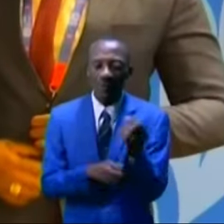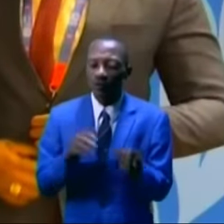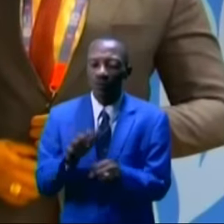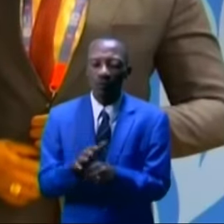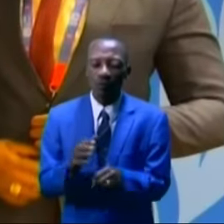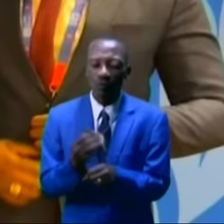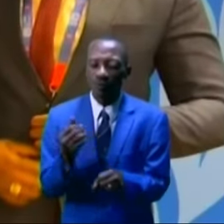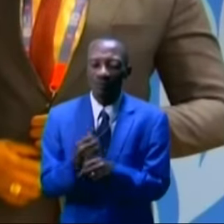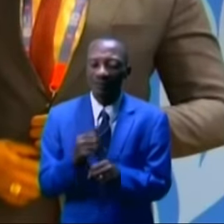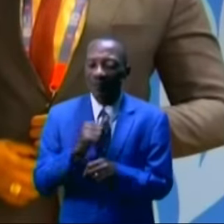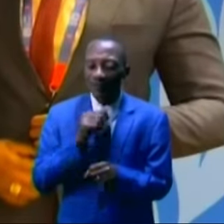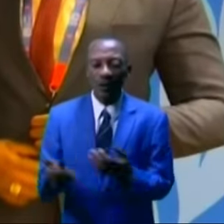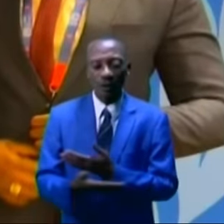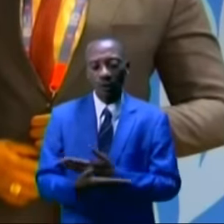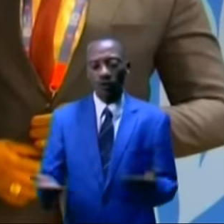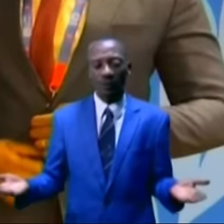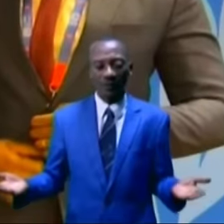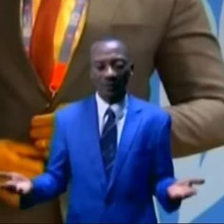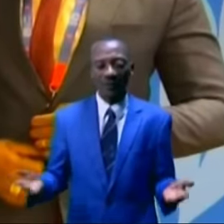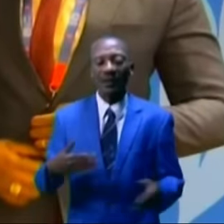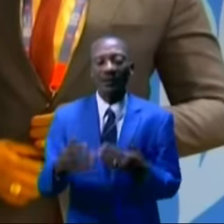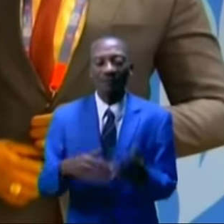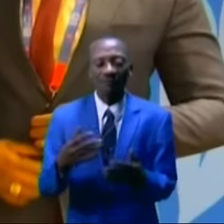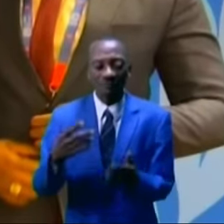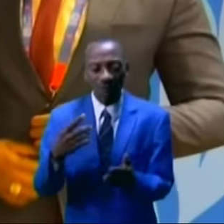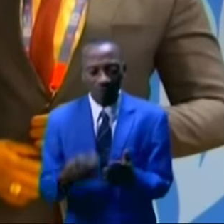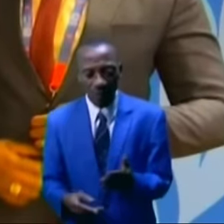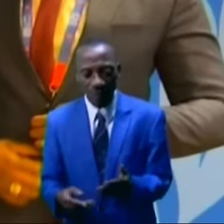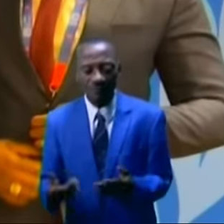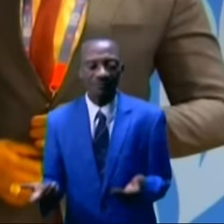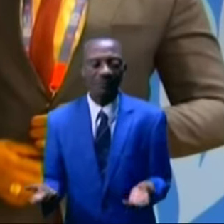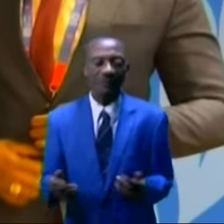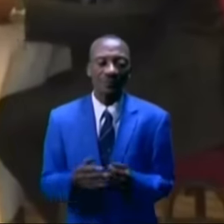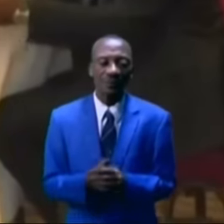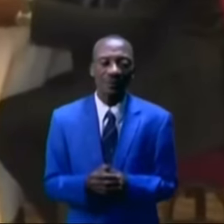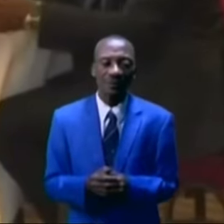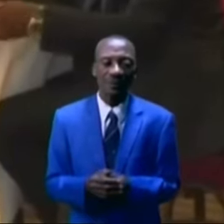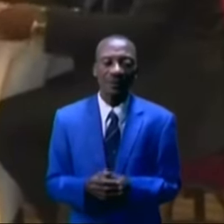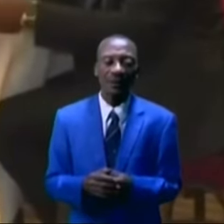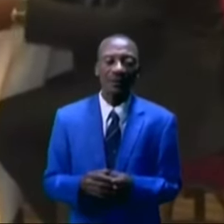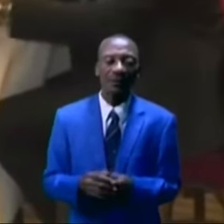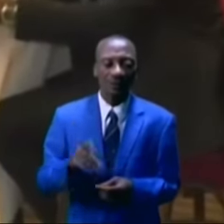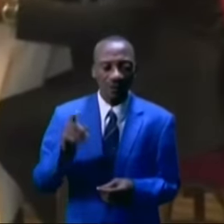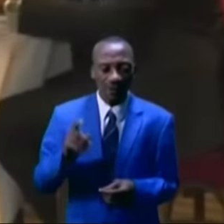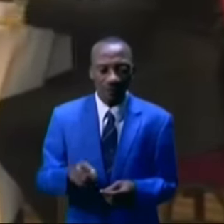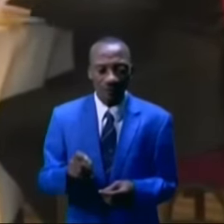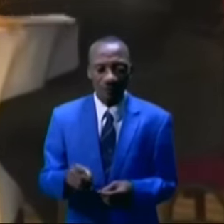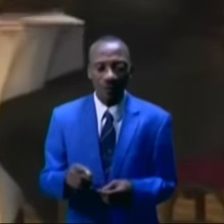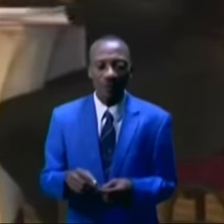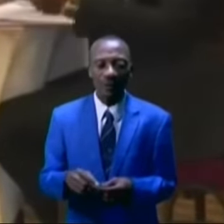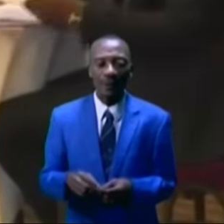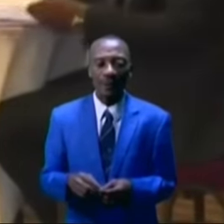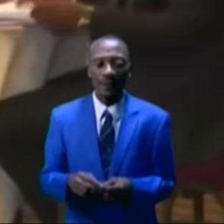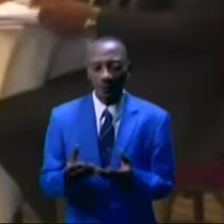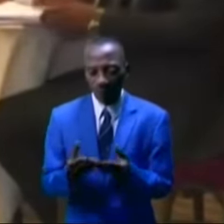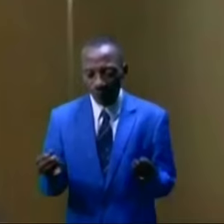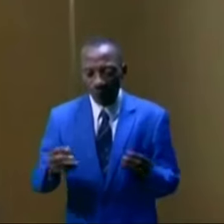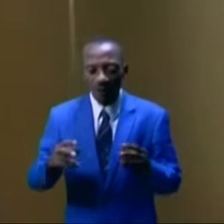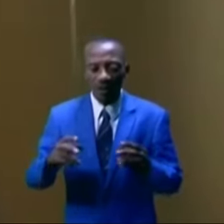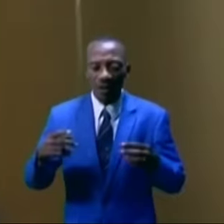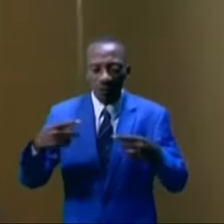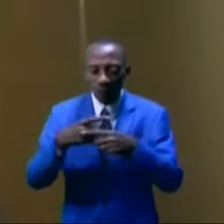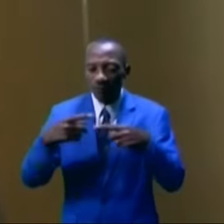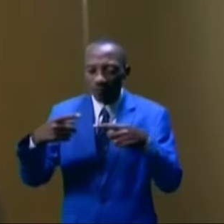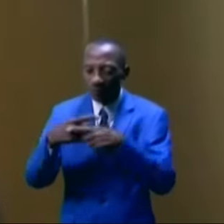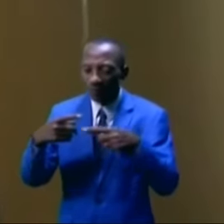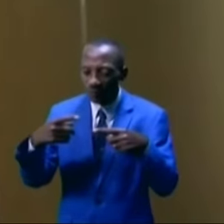a été décidée, de même que l'accentuation dans la recherche de financement auprès des organismes